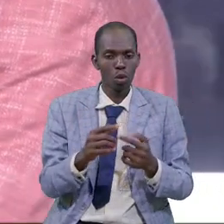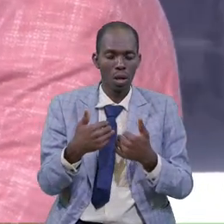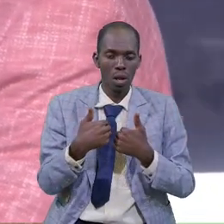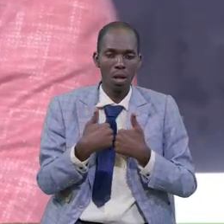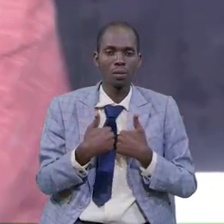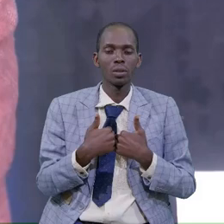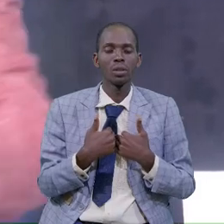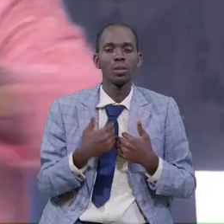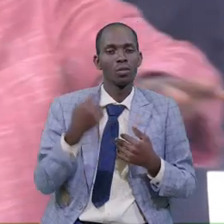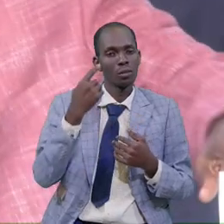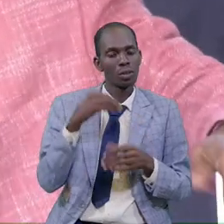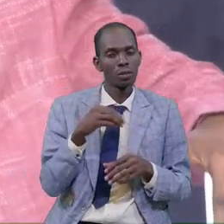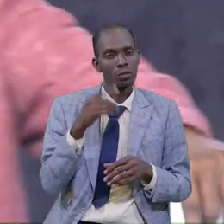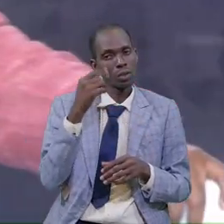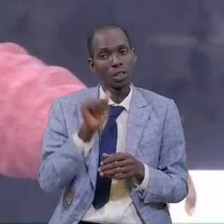changer